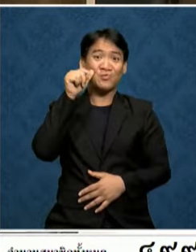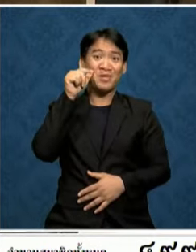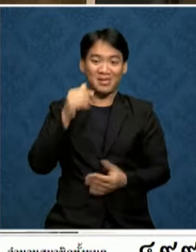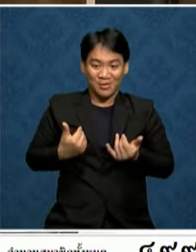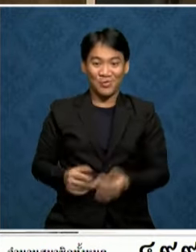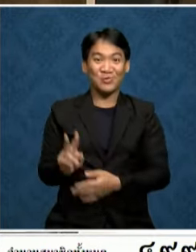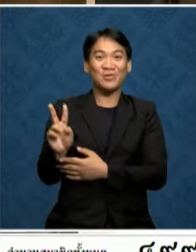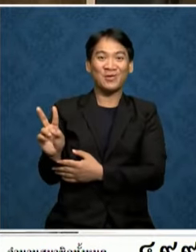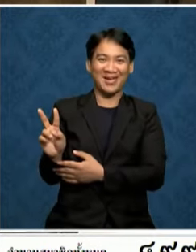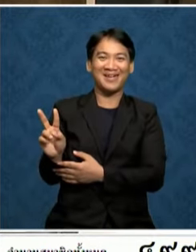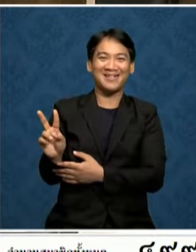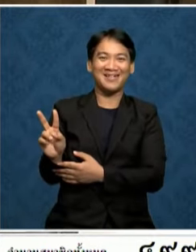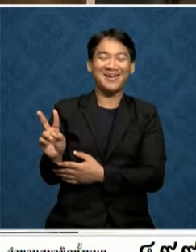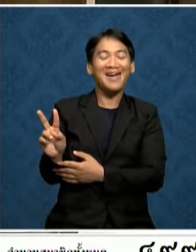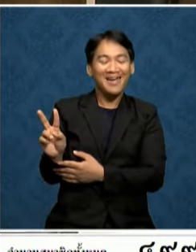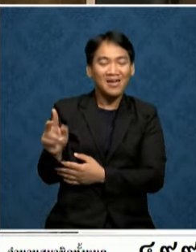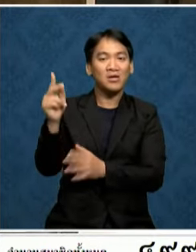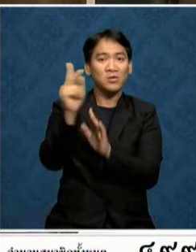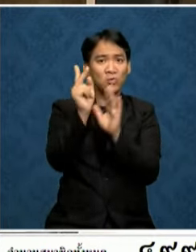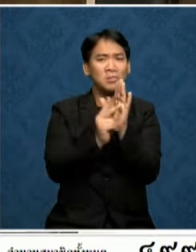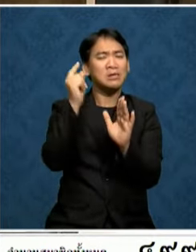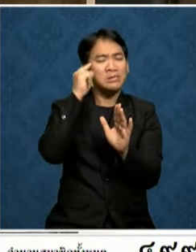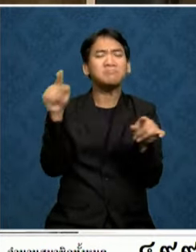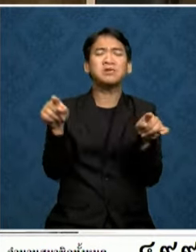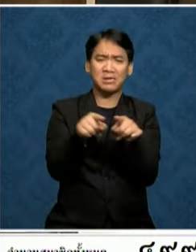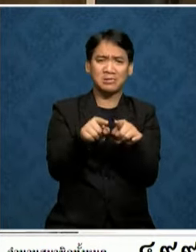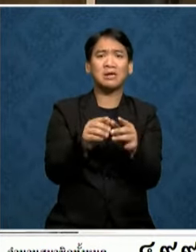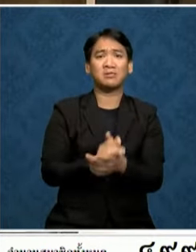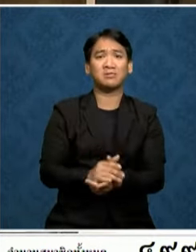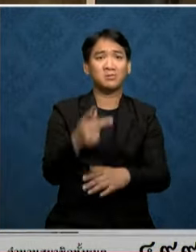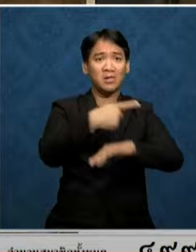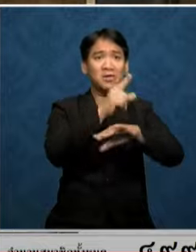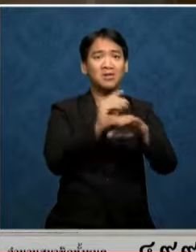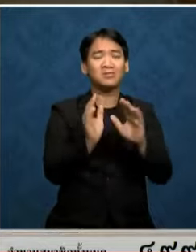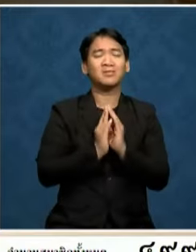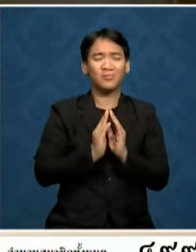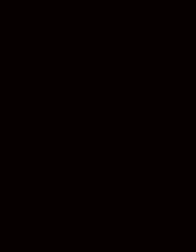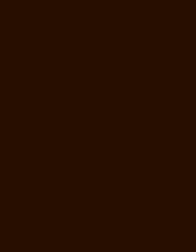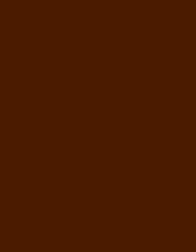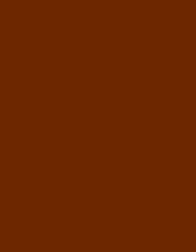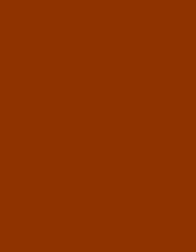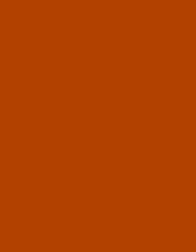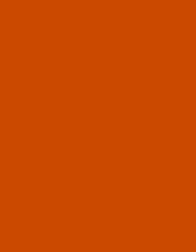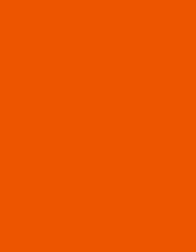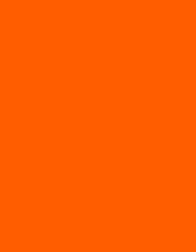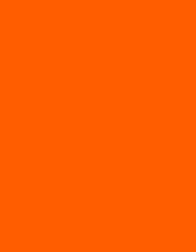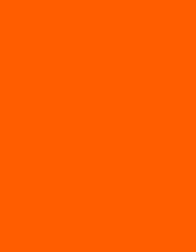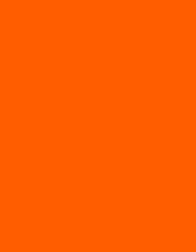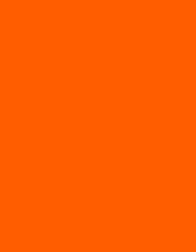ลูกเหมือนกันแล้วก็เห็นด้วยกับกฎหมายของคุณเ่าพิภพค่ะขอบพระคุณท่านประธานค่ะครับขอบคุณครับ